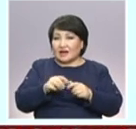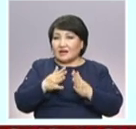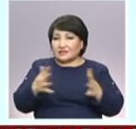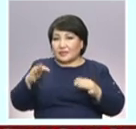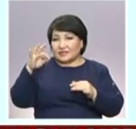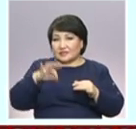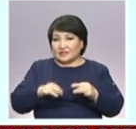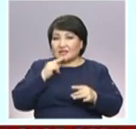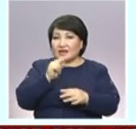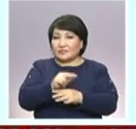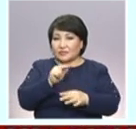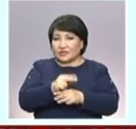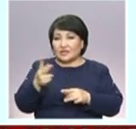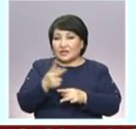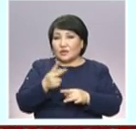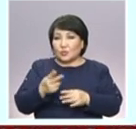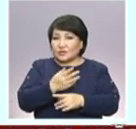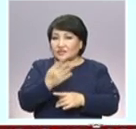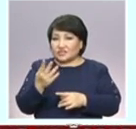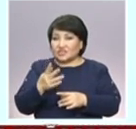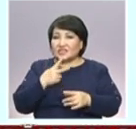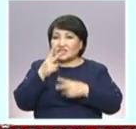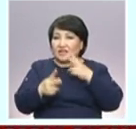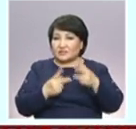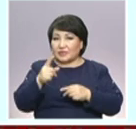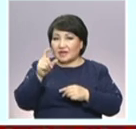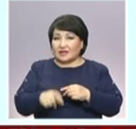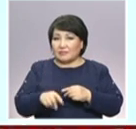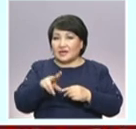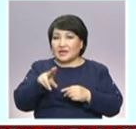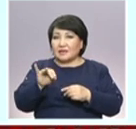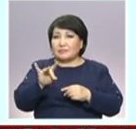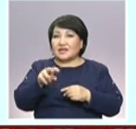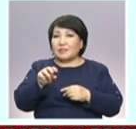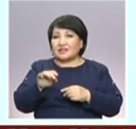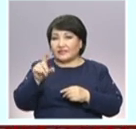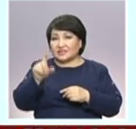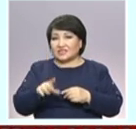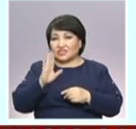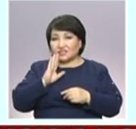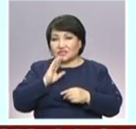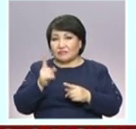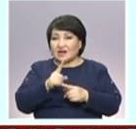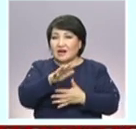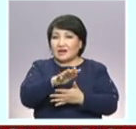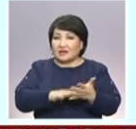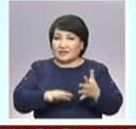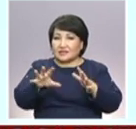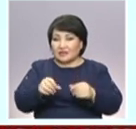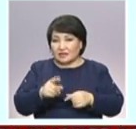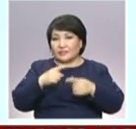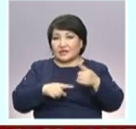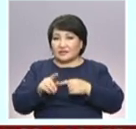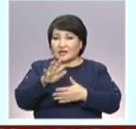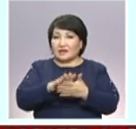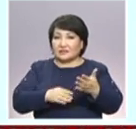отыр. Екеуінің ісінде де жәбірленуші бір адам, Пірменова деген азаматша. Бірде арызын алып, бірде қайта жазатын азаматша тәртіп сақшылары